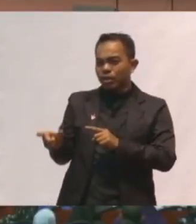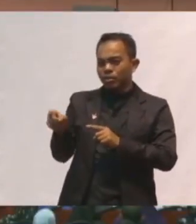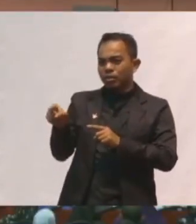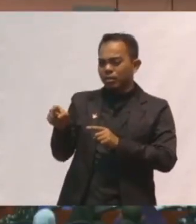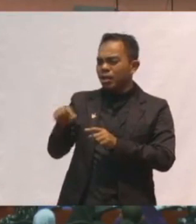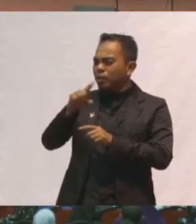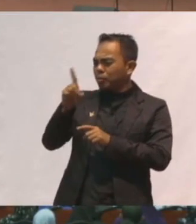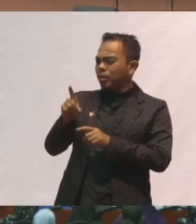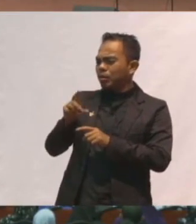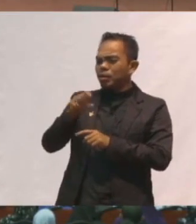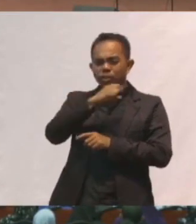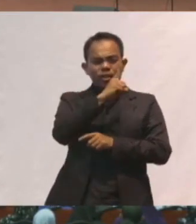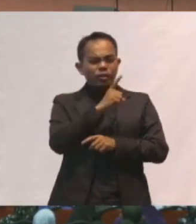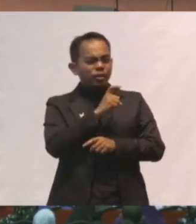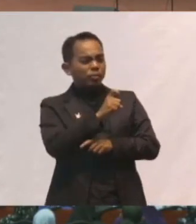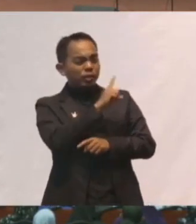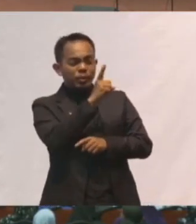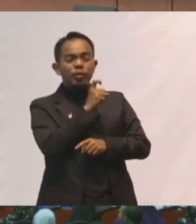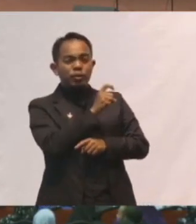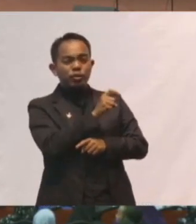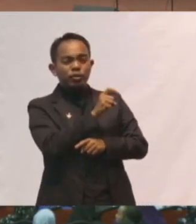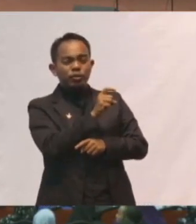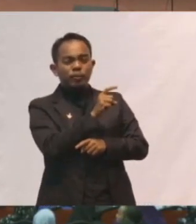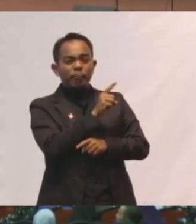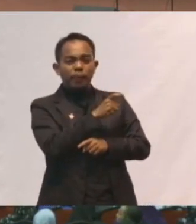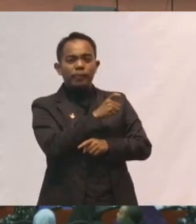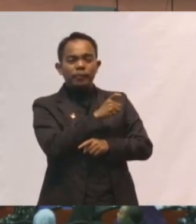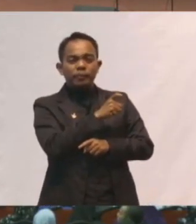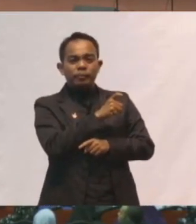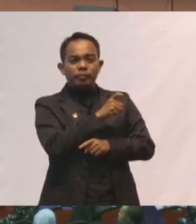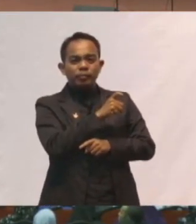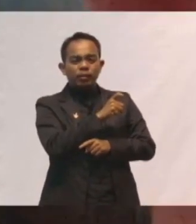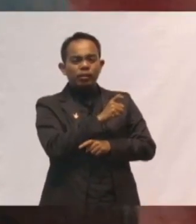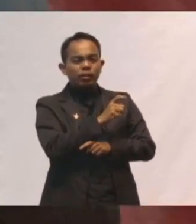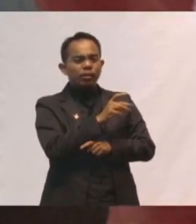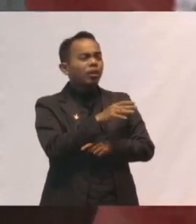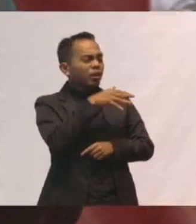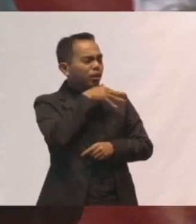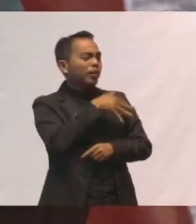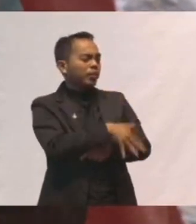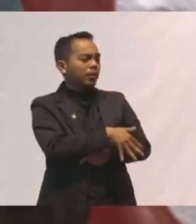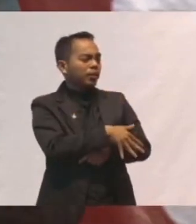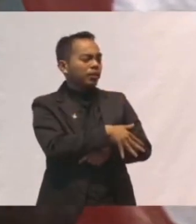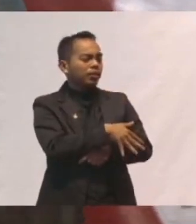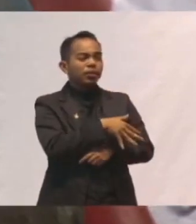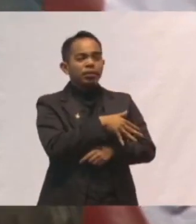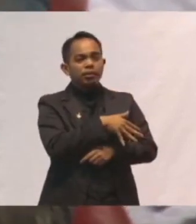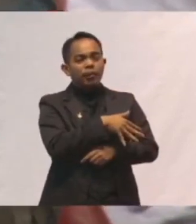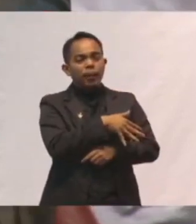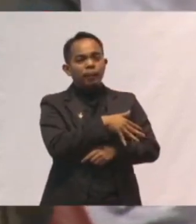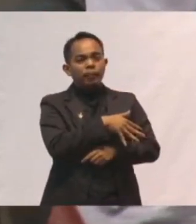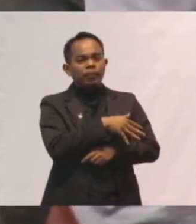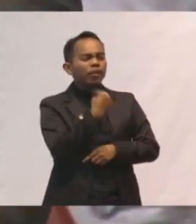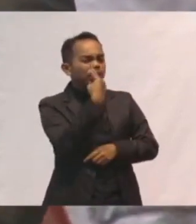bertanya kepada Rasulullah sallallahu alaihi wasallam yang mulia itu, wahai ya Rasulullah,